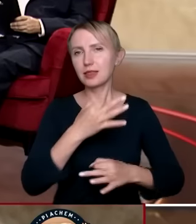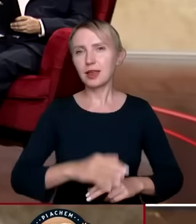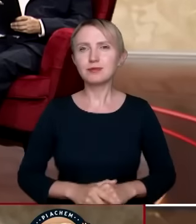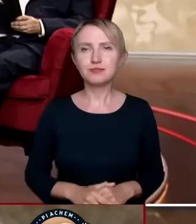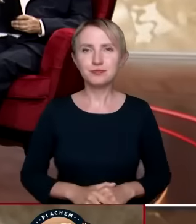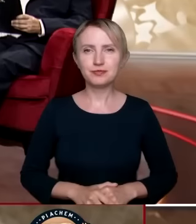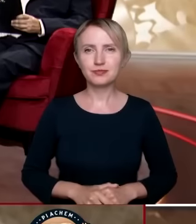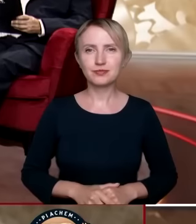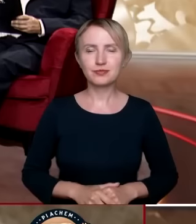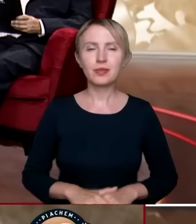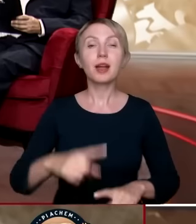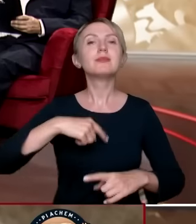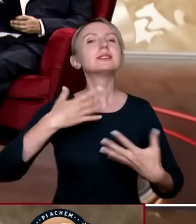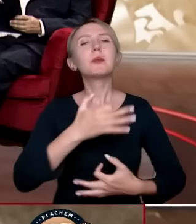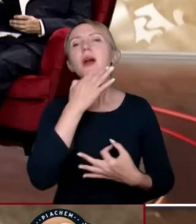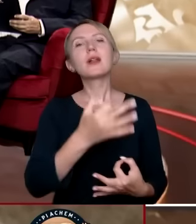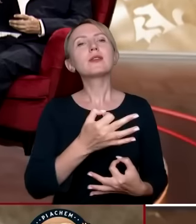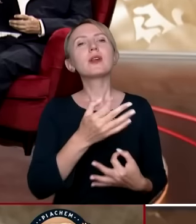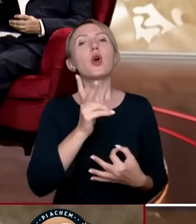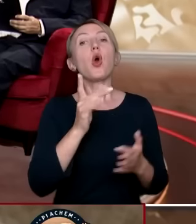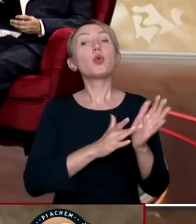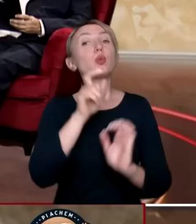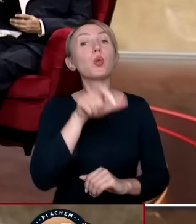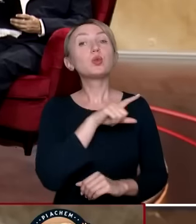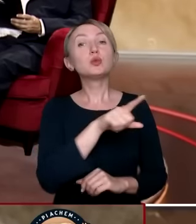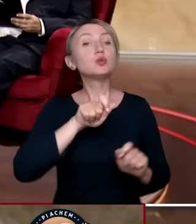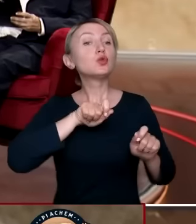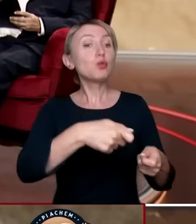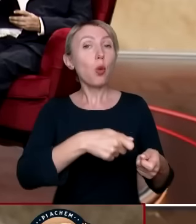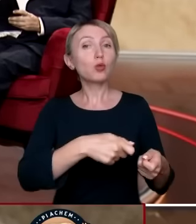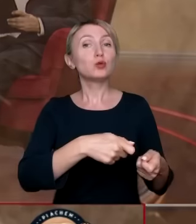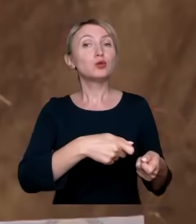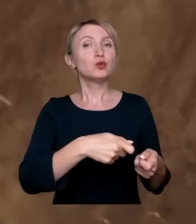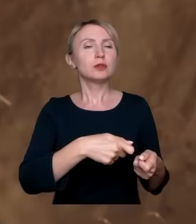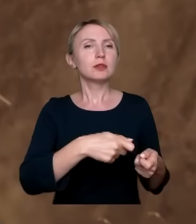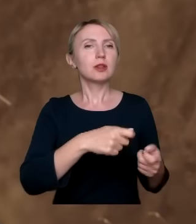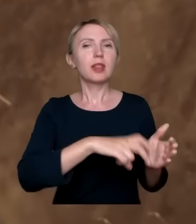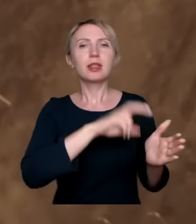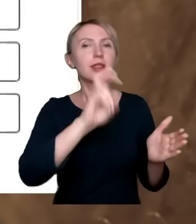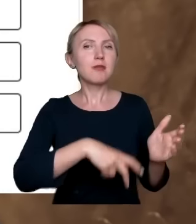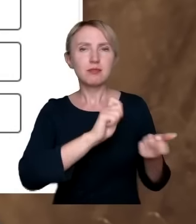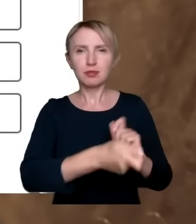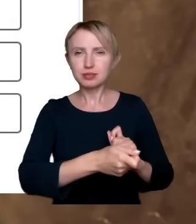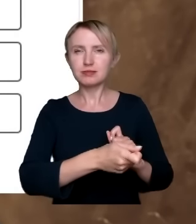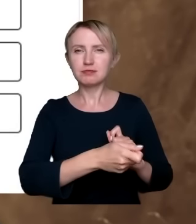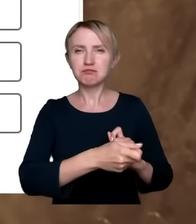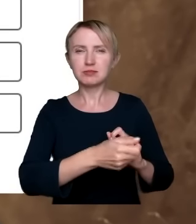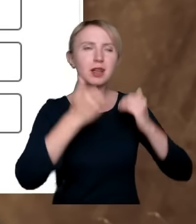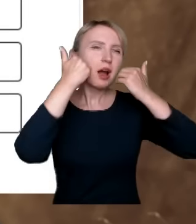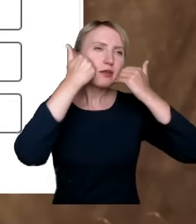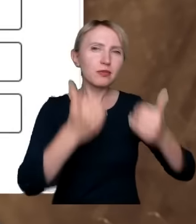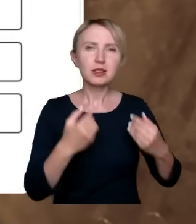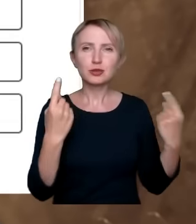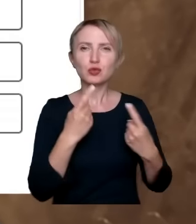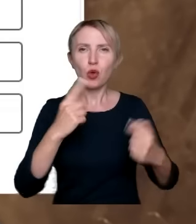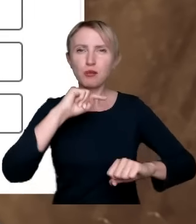właśnie yyy chcemy państwa zapytać, kogo Tusk y zmusi do yyy dymisji za kompromitację yyy